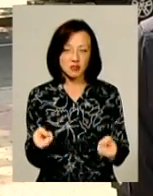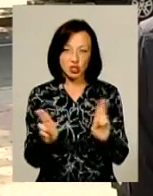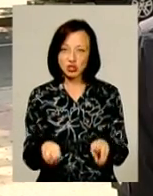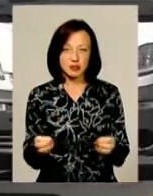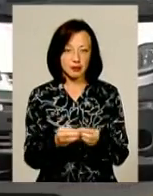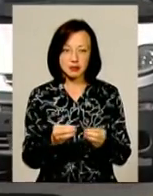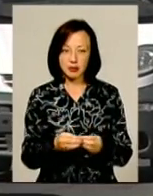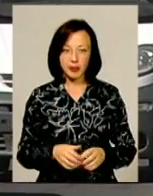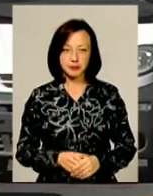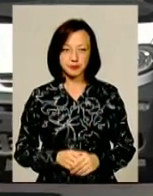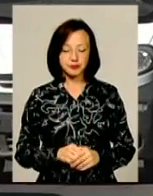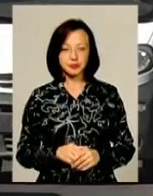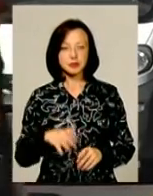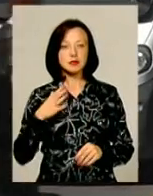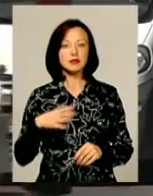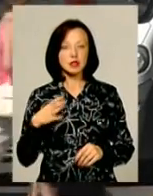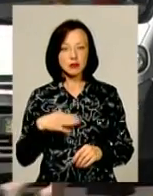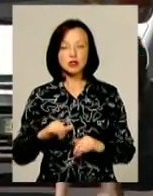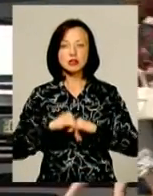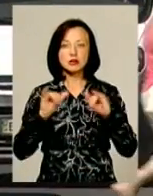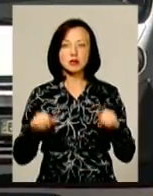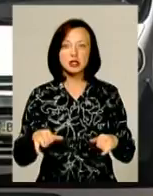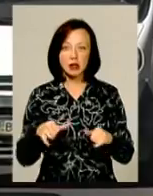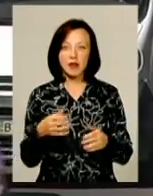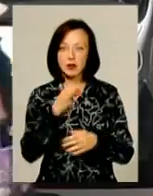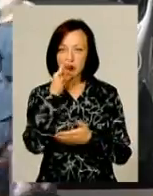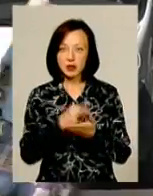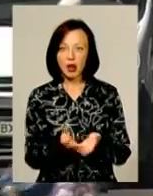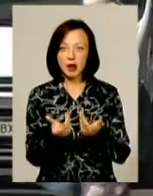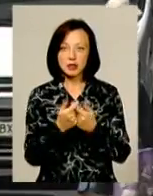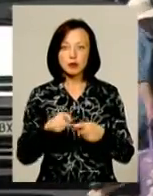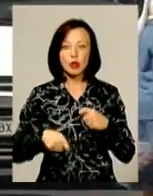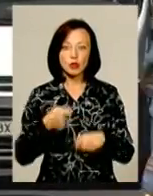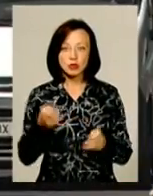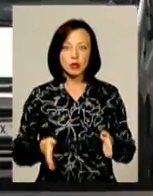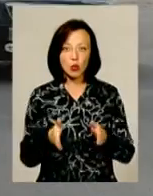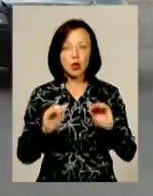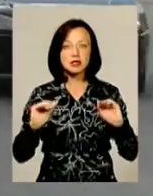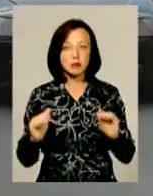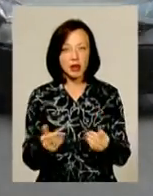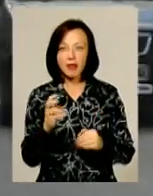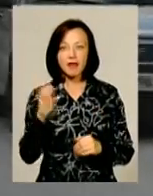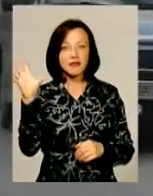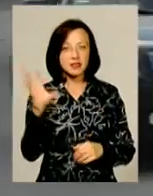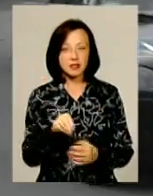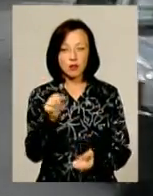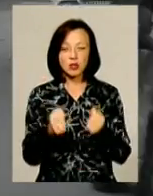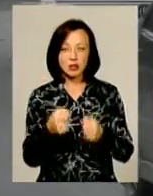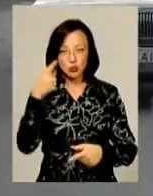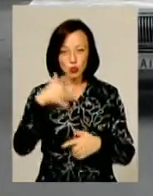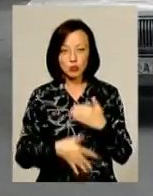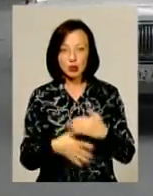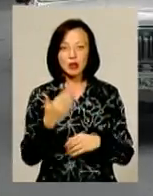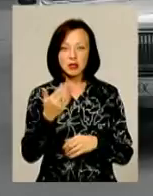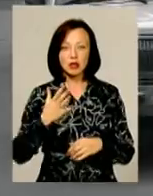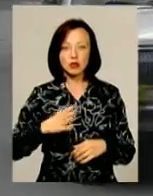така сама. Очікувалося, що зі збільшенням матеріальної відповідальності кількість порушень на дорогах значно зменшиться. Та не всі водії, вочевидь, усвідомили, що на